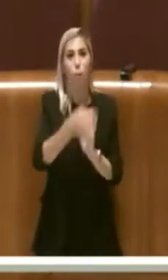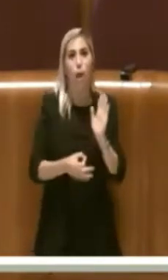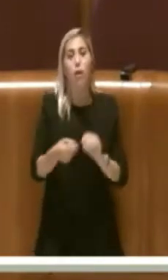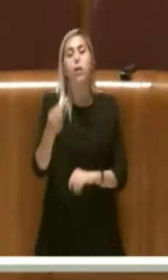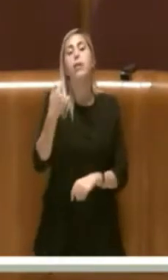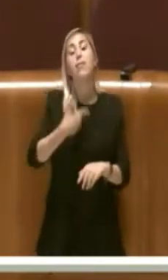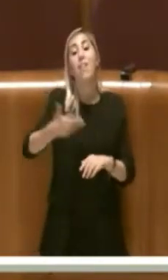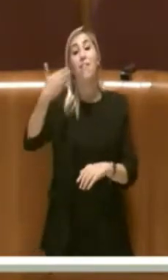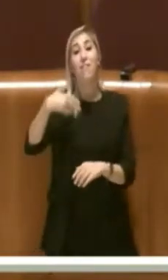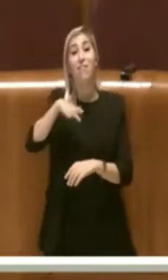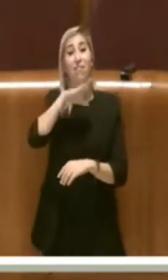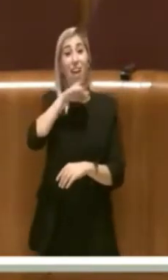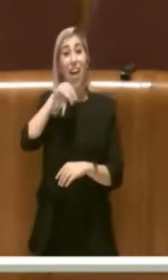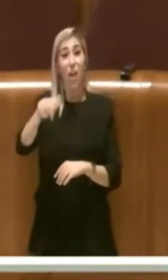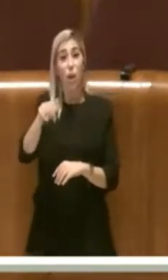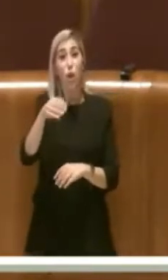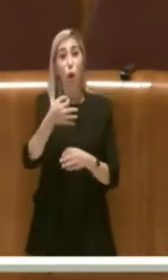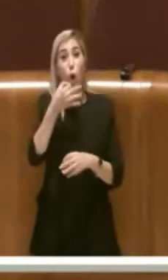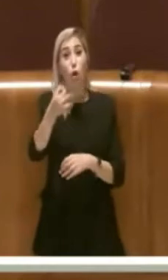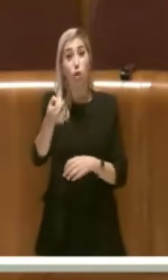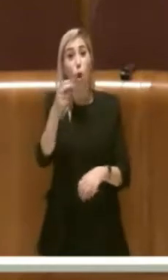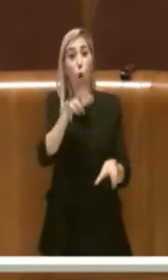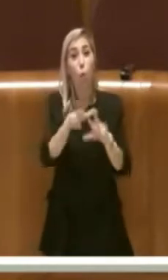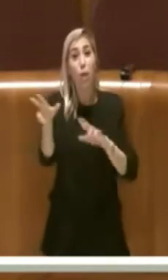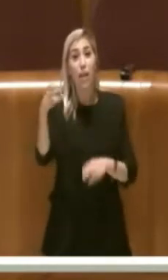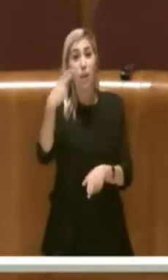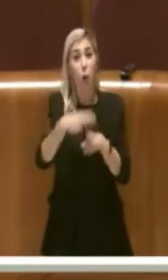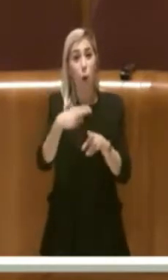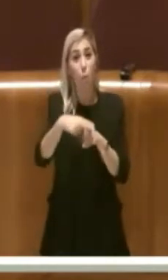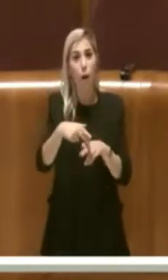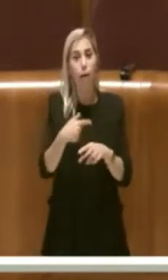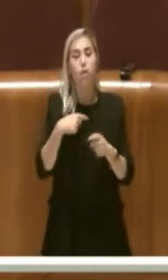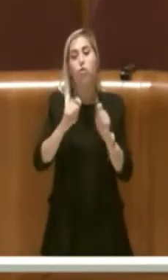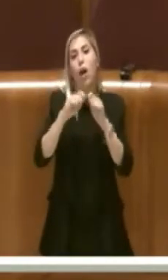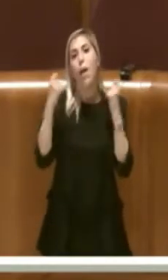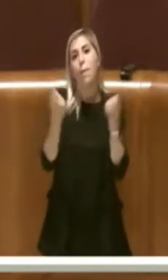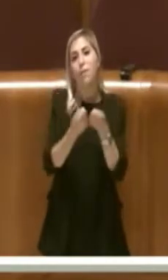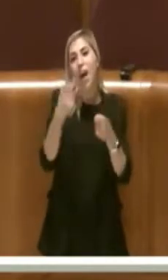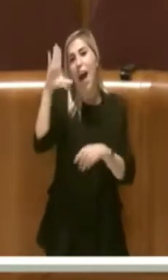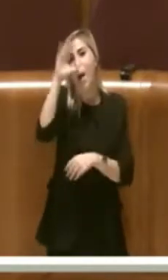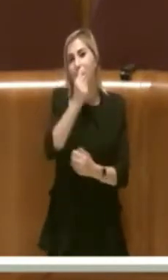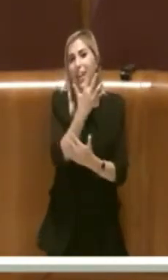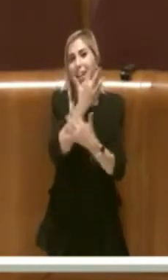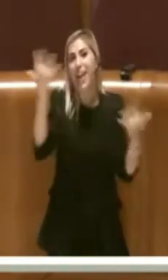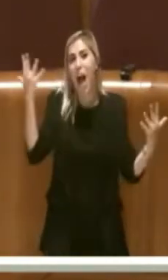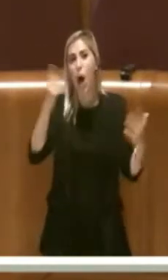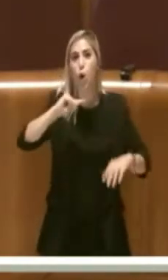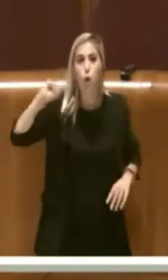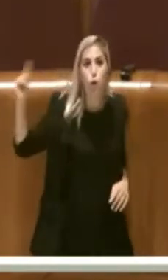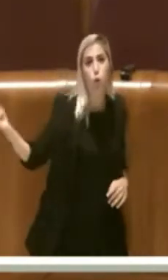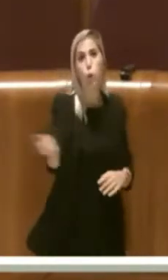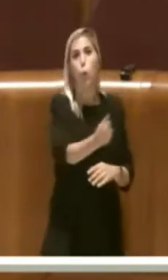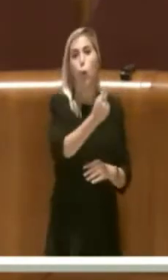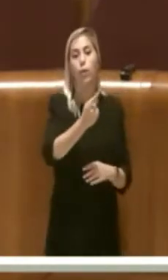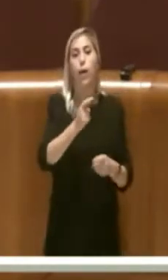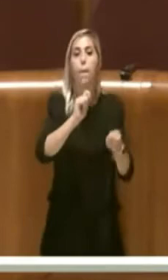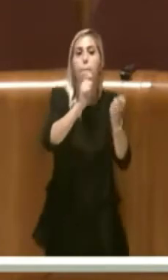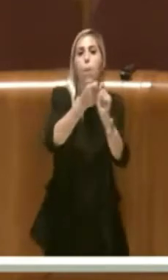Consiglio Comunale di Roma. Genericamente, per far comprendere ai colleghi, a tutti, insomma, quali